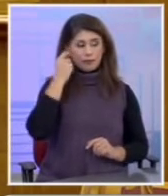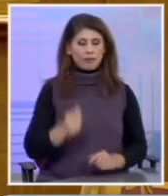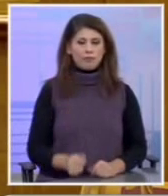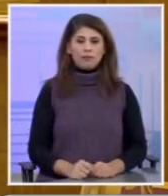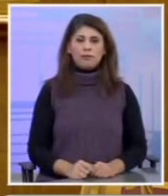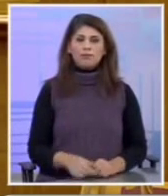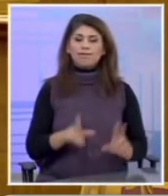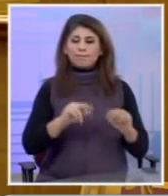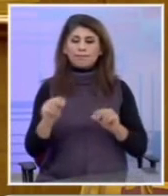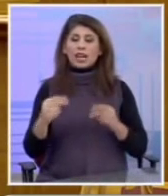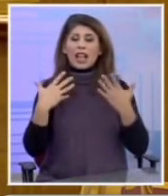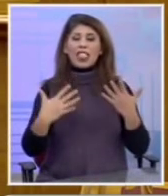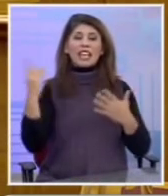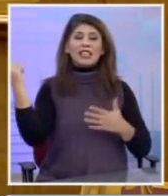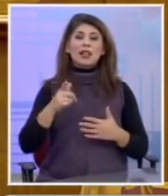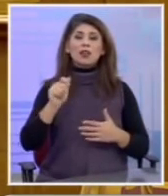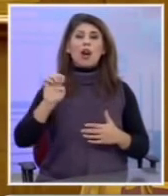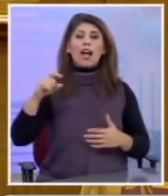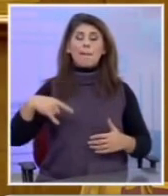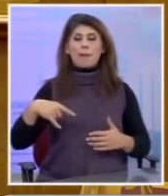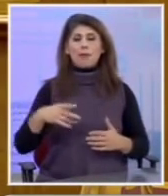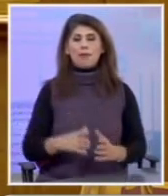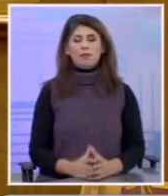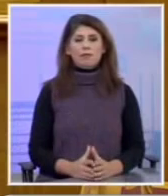ίσα με το 10% του ΑΕΠ μας.